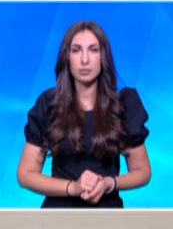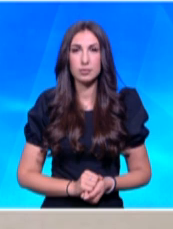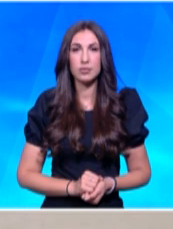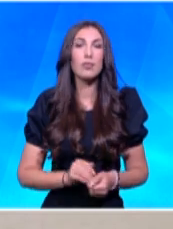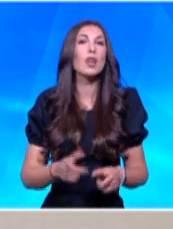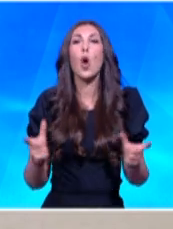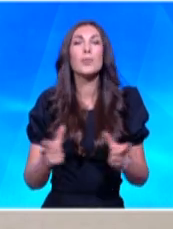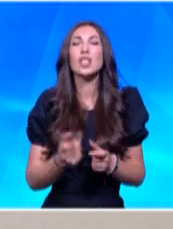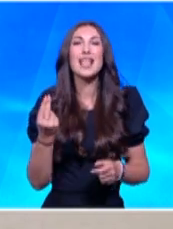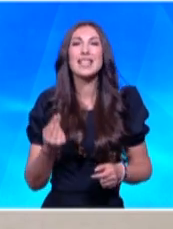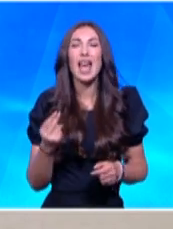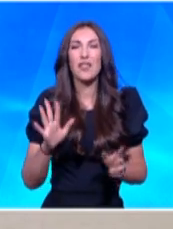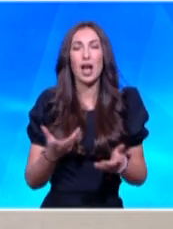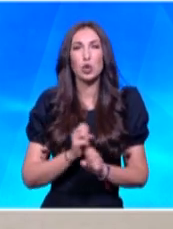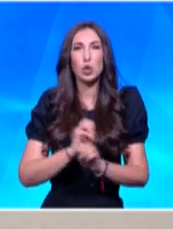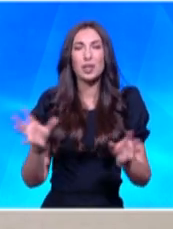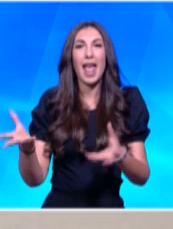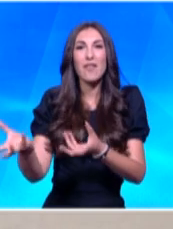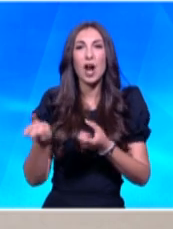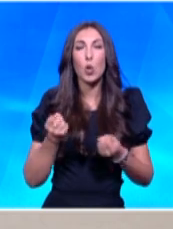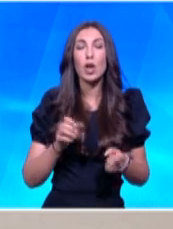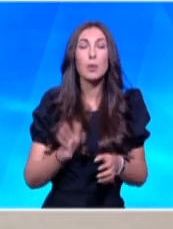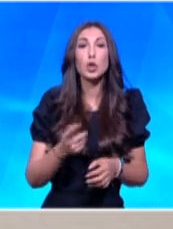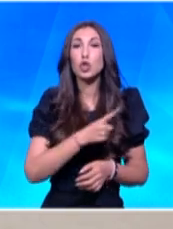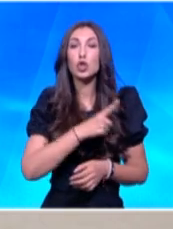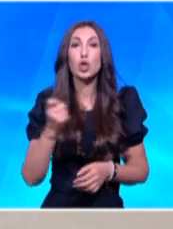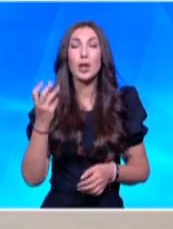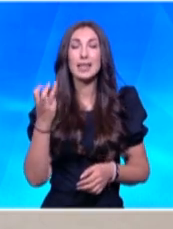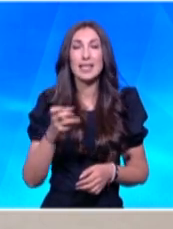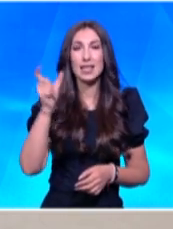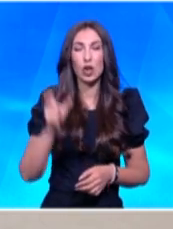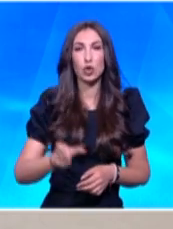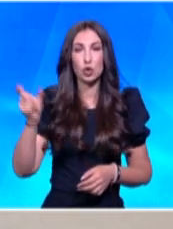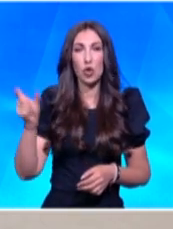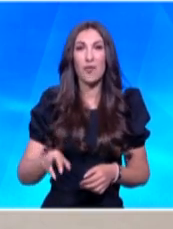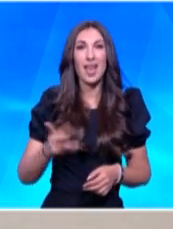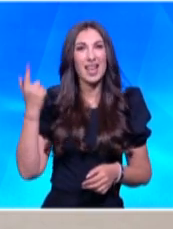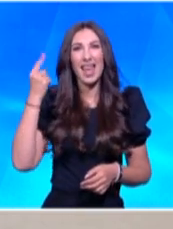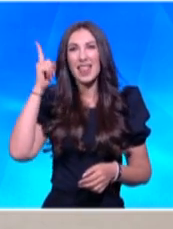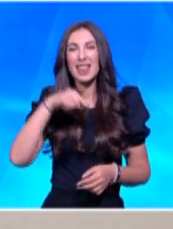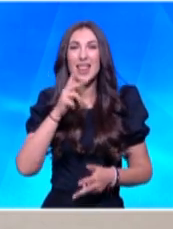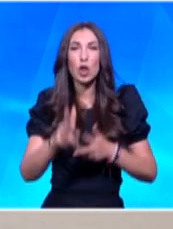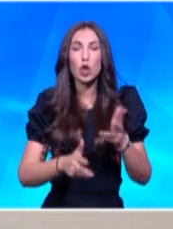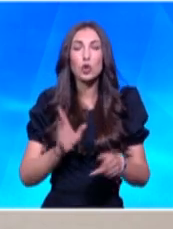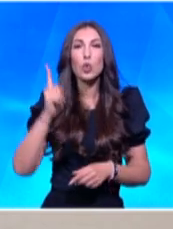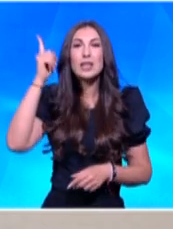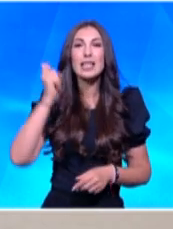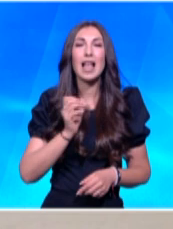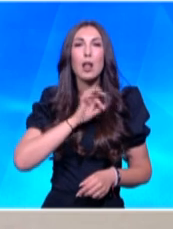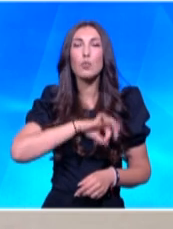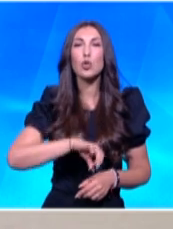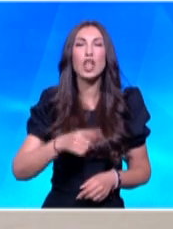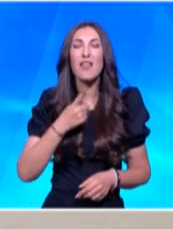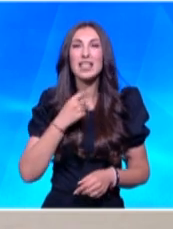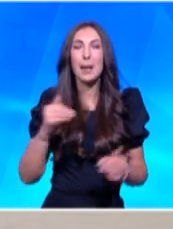От община Царево, както вече съобщи, бяха евакуирани поне 130 човека. Всъщност в рамките на изминалото денонощие най-много сигнали за бедстващи хора бяха